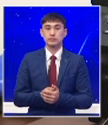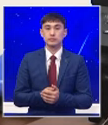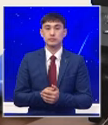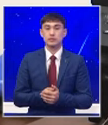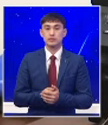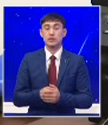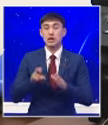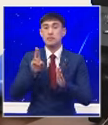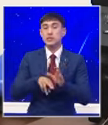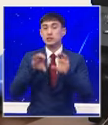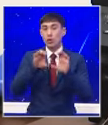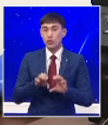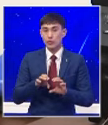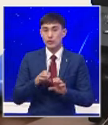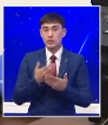Республикасының заңсыз, яғни